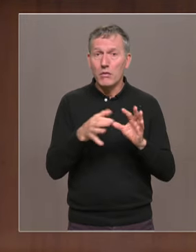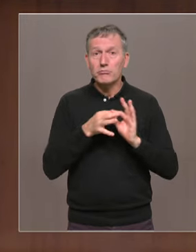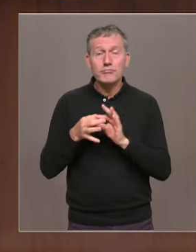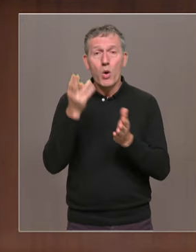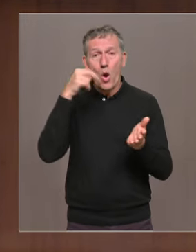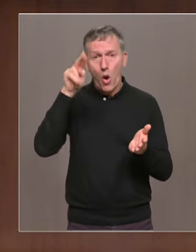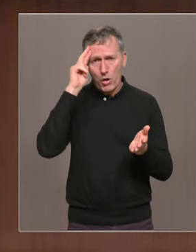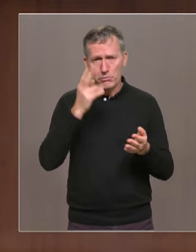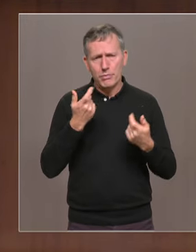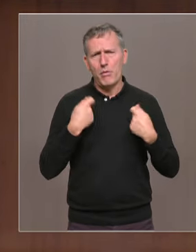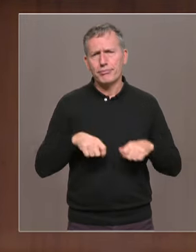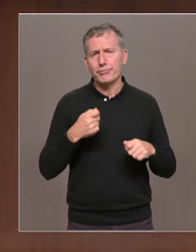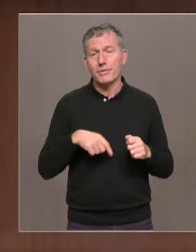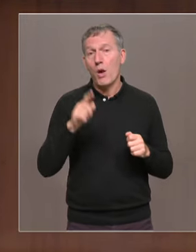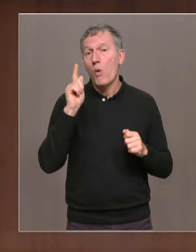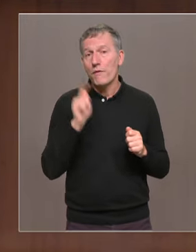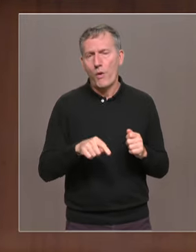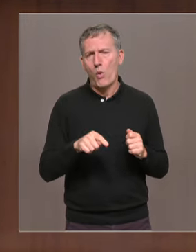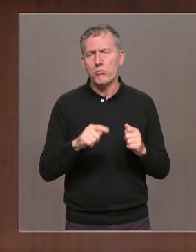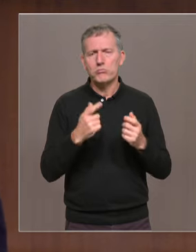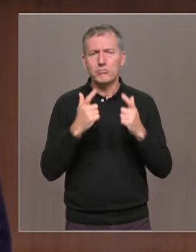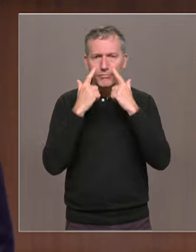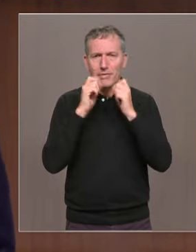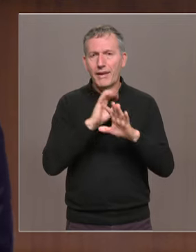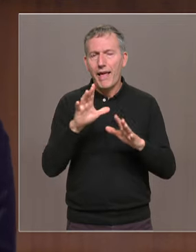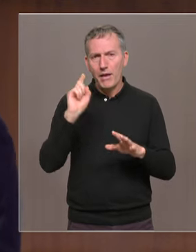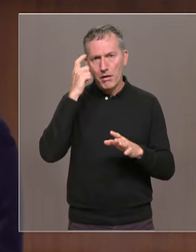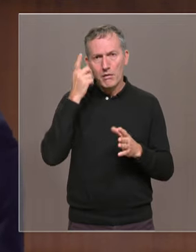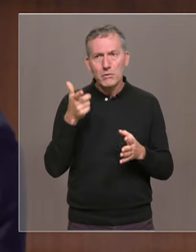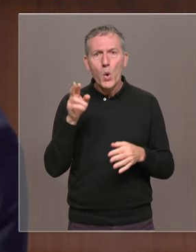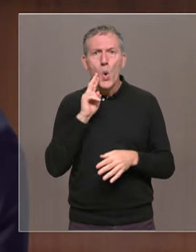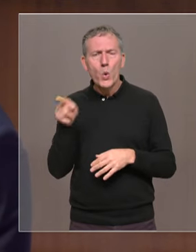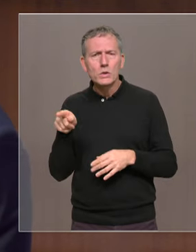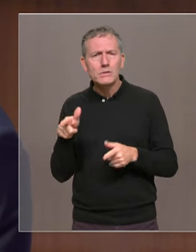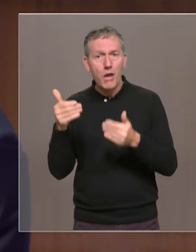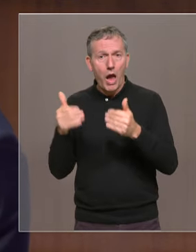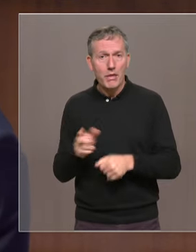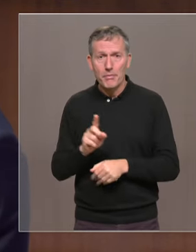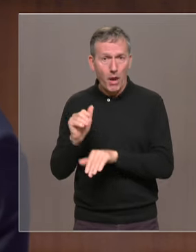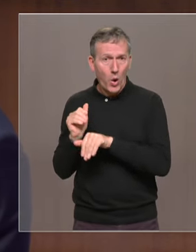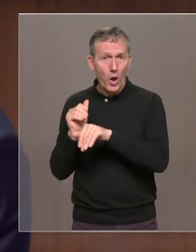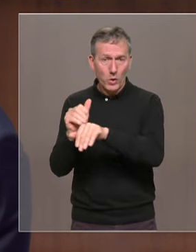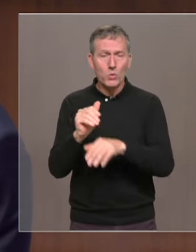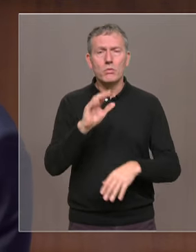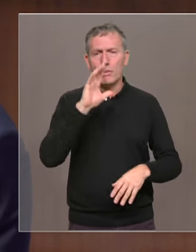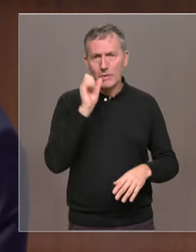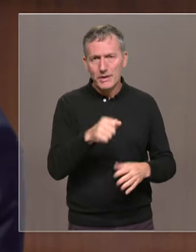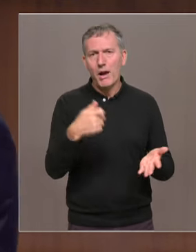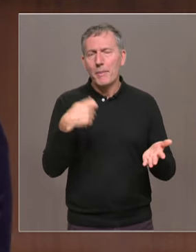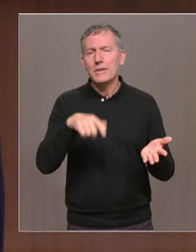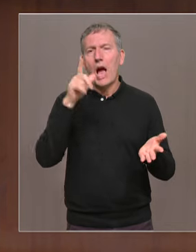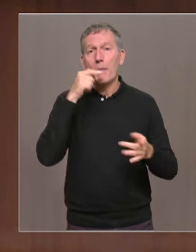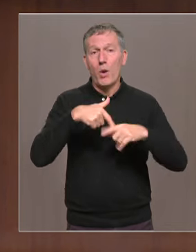européenne. Surtout, il faut être conscient que la Russie ne s'arrêtera pas là. C'est pourquoi le président de la République a organisé